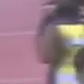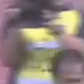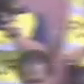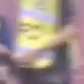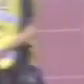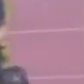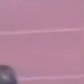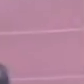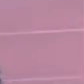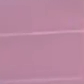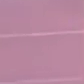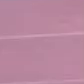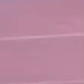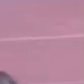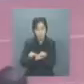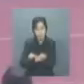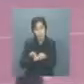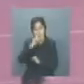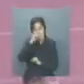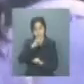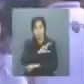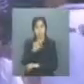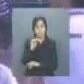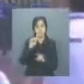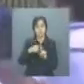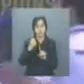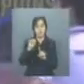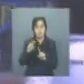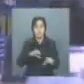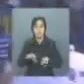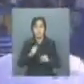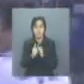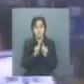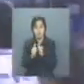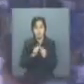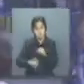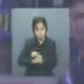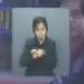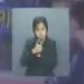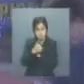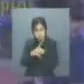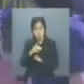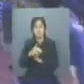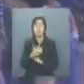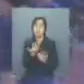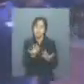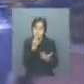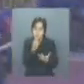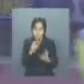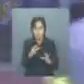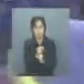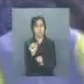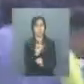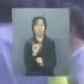เกมฟุตบอลสปอนเซอร์ไทยพรีเมียร์ลีกวันที่31ธันวาคมจะมีการจัดการแข่งขันหรือไม่ยังไม่สามารถหาบทสรุปได้